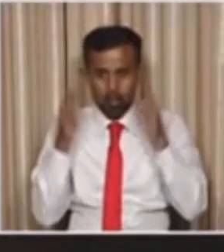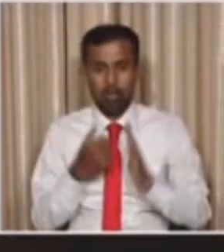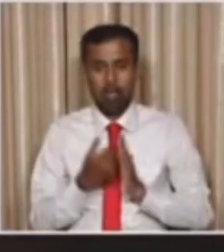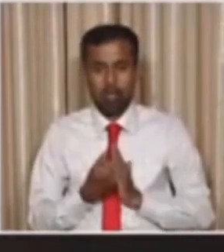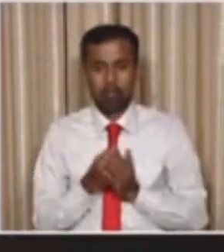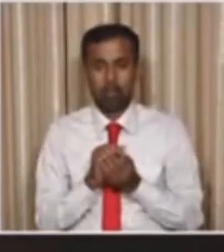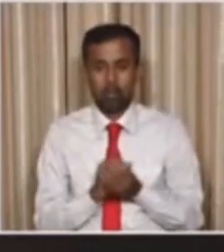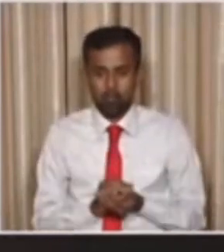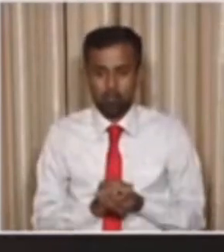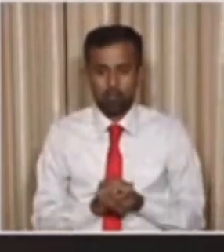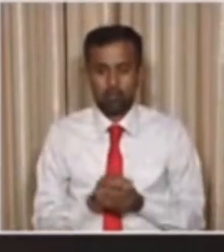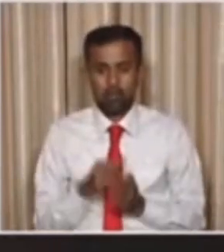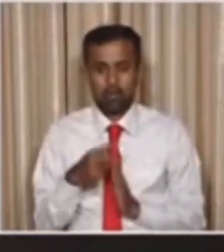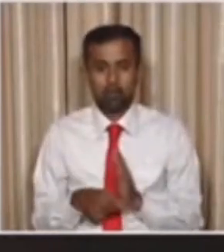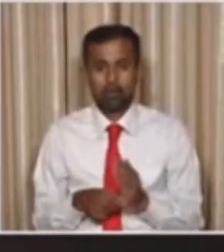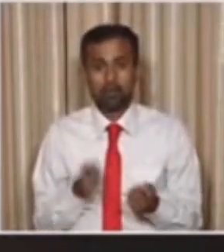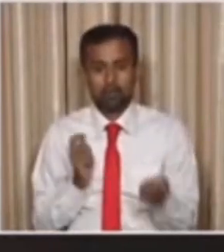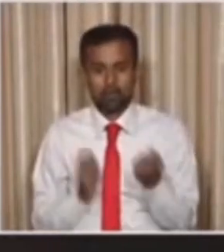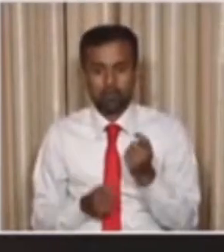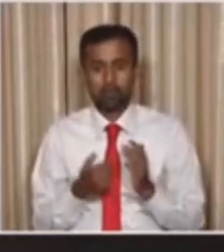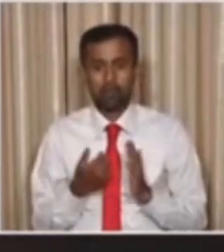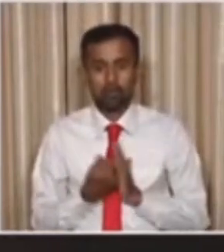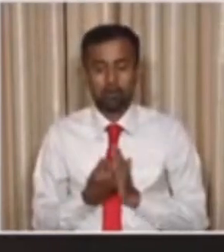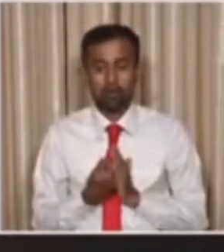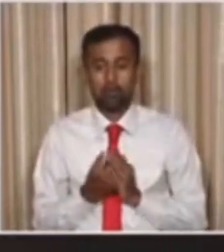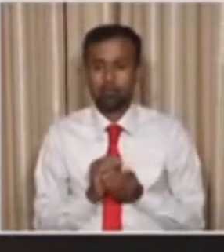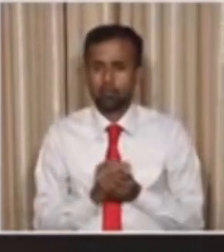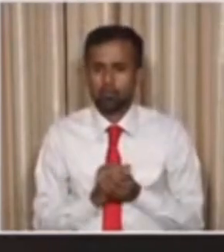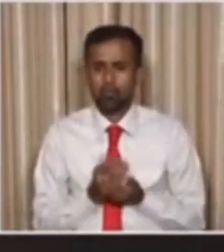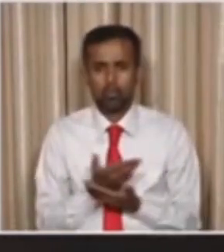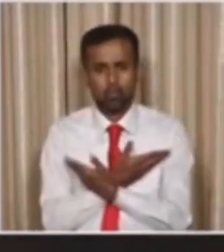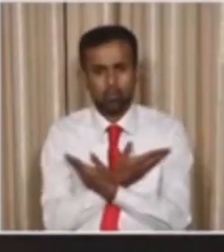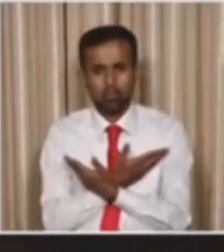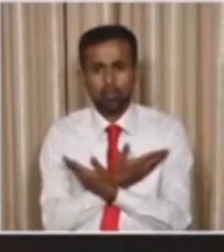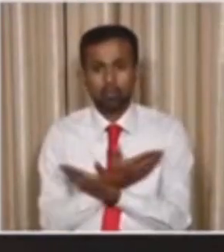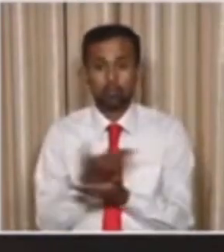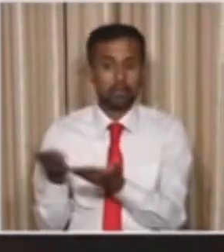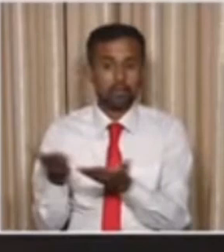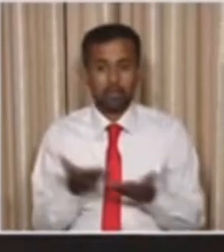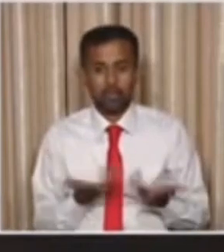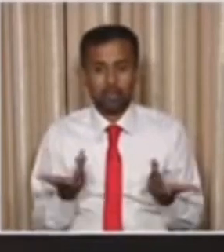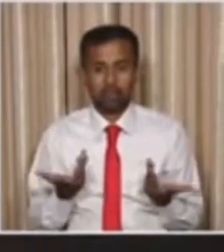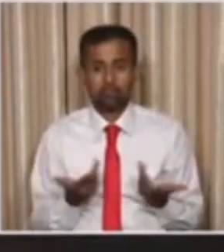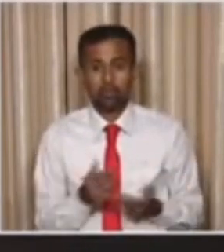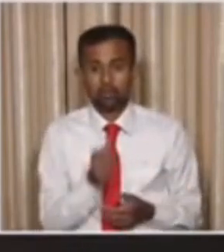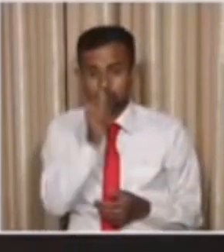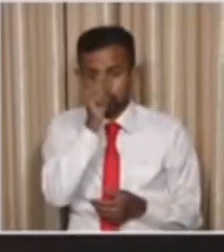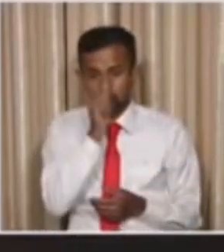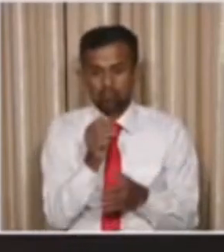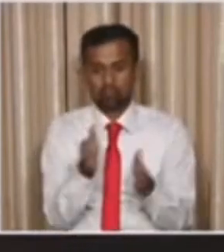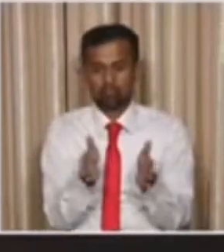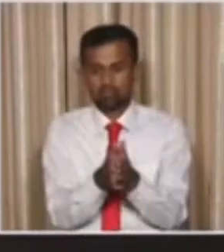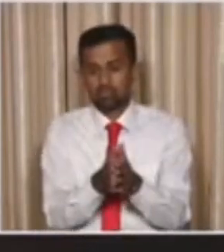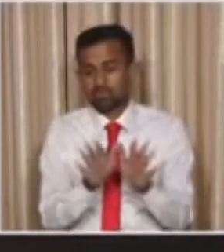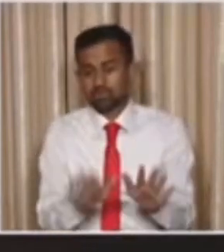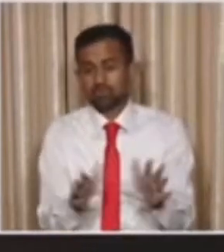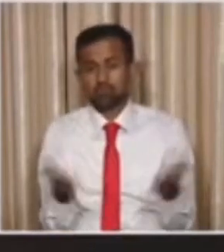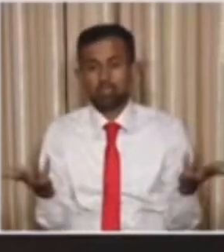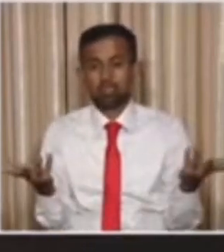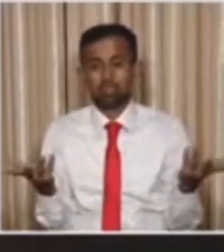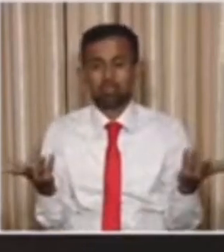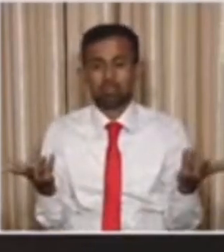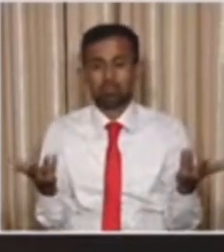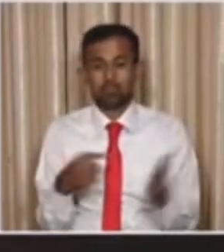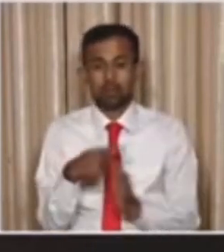තියෙන්න ඕනේ නිසා මේ රටේ ක්‍රිකට් වලට ආදරය කරන මිනිස්සු කොච්චර ඉන්නවද මේකට එන්නේ නැත්තේ මේ මංකොල්ලකාරයෝ ටිකත් එක්ක ඉඳලා වැඩ නැති හින්දා